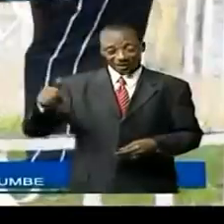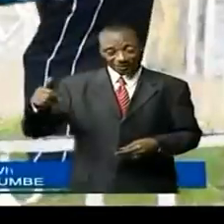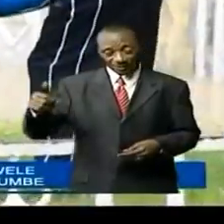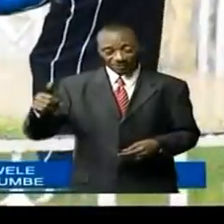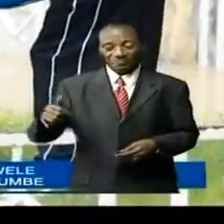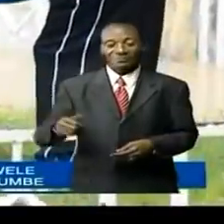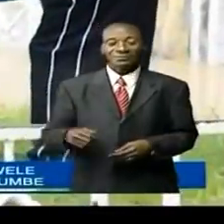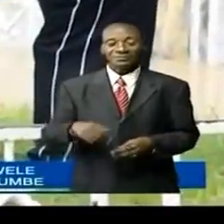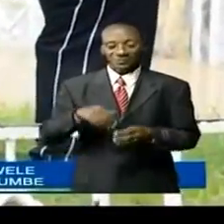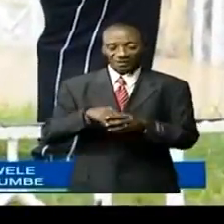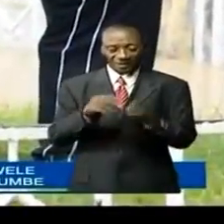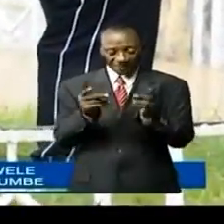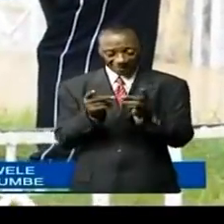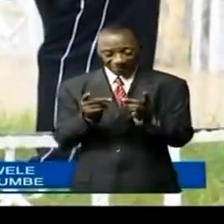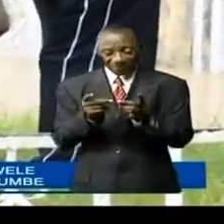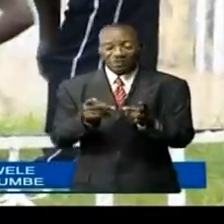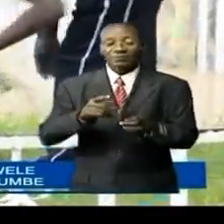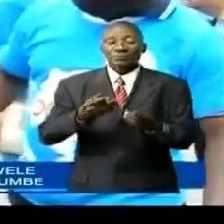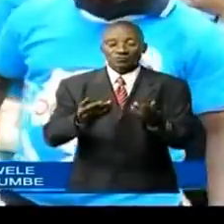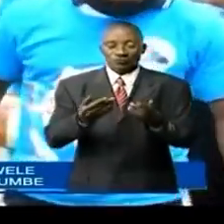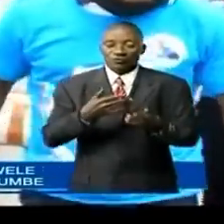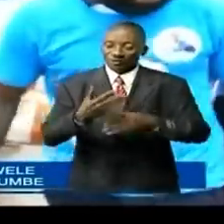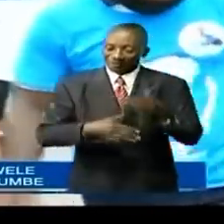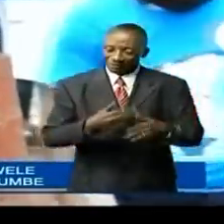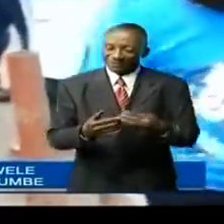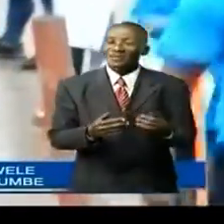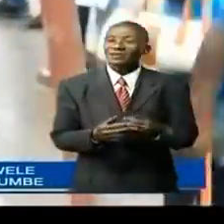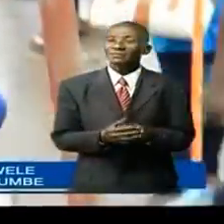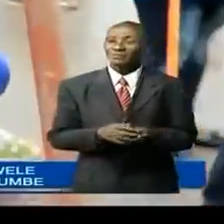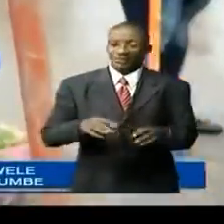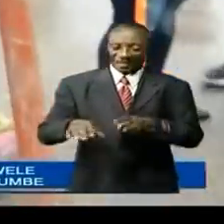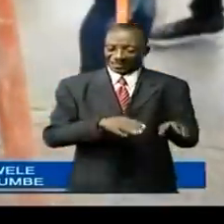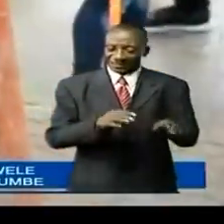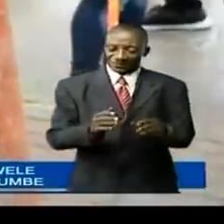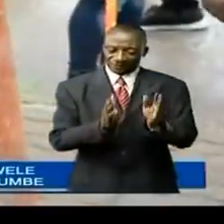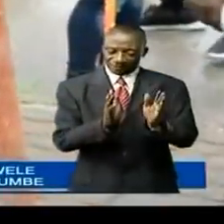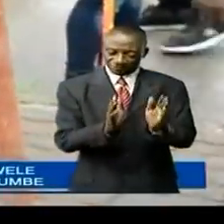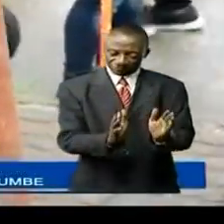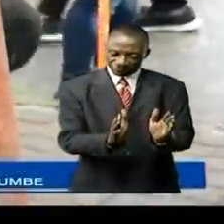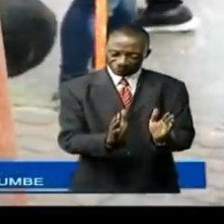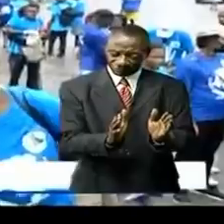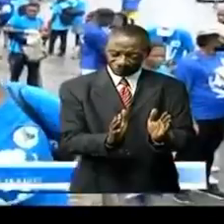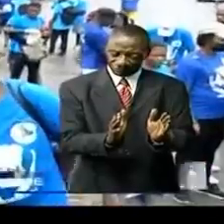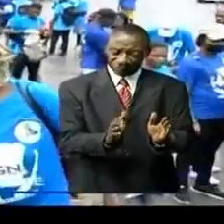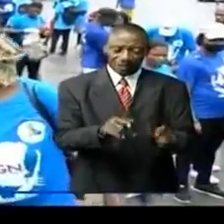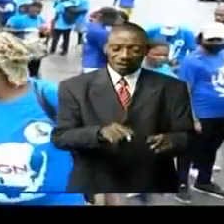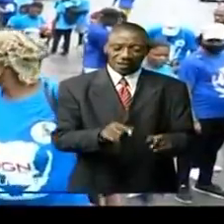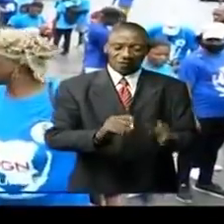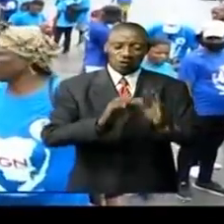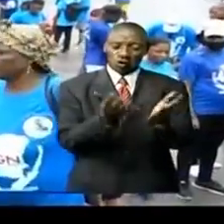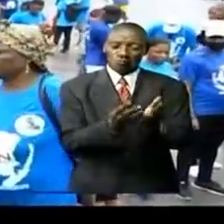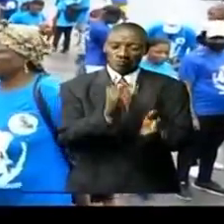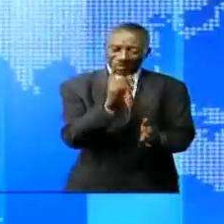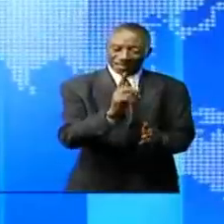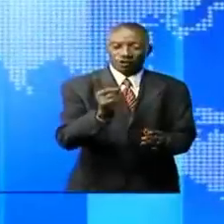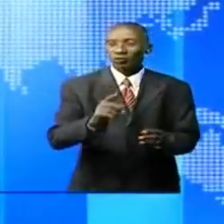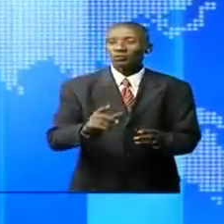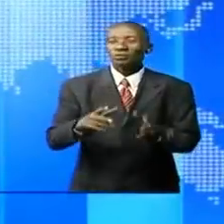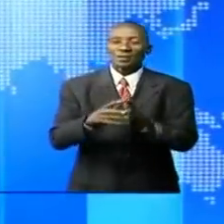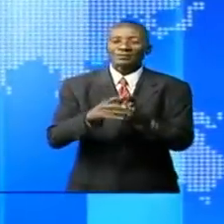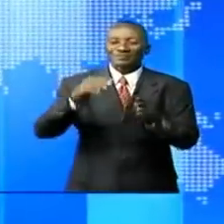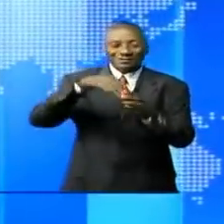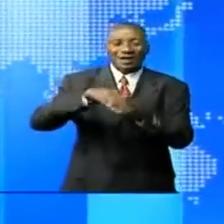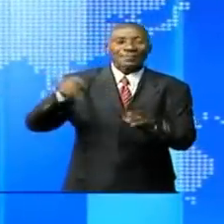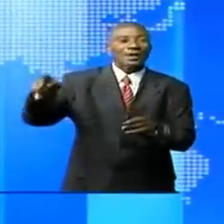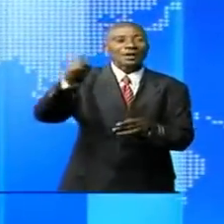dynamique Guylaine Nyembo qui compte étendre ses activités à travers les 24 communes de la capitale.